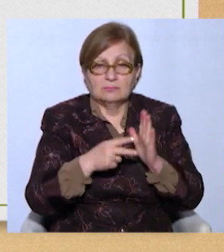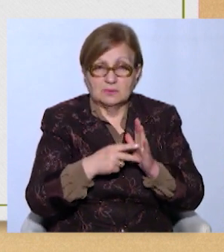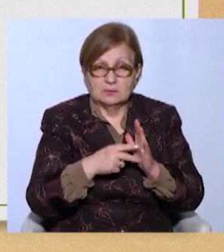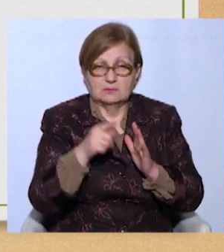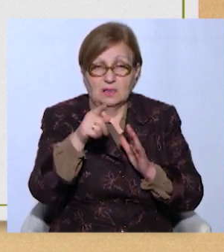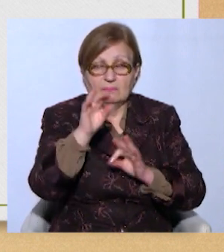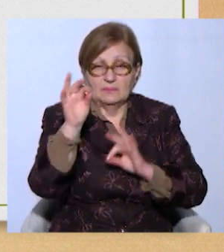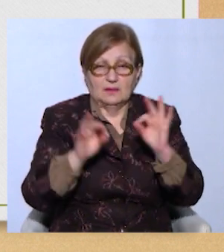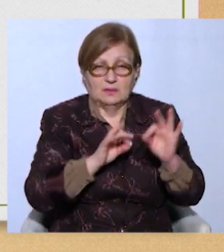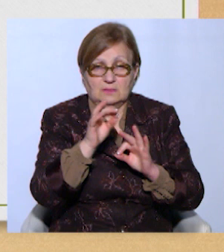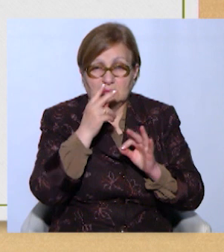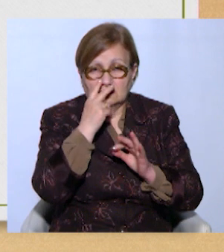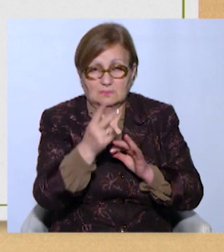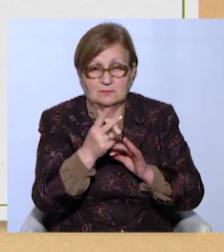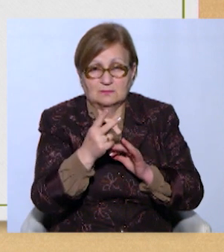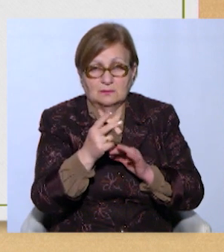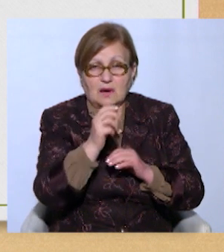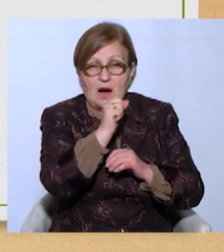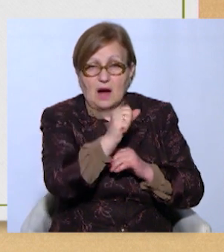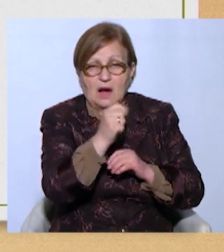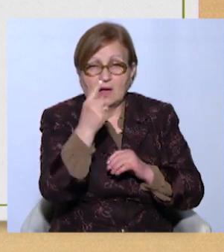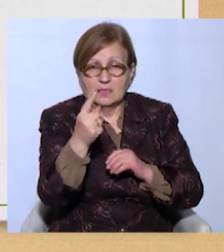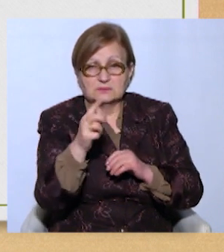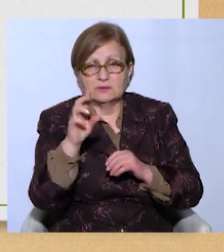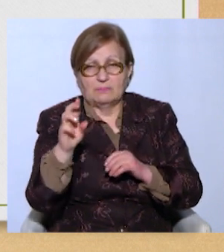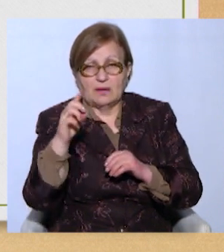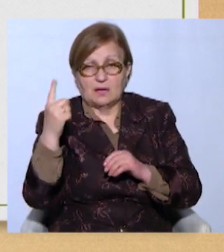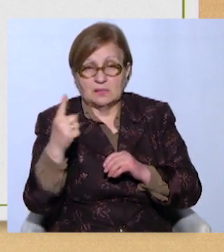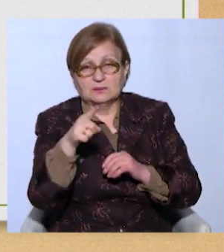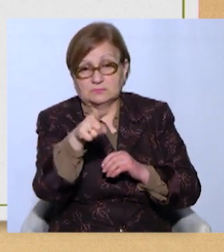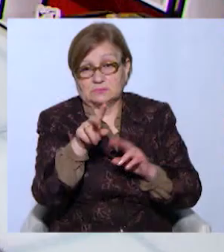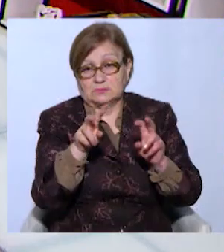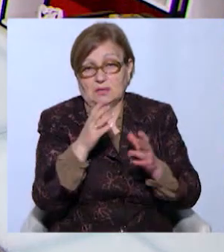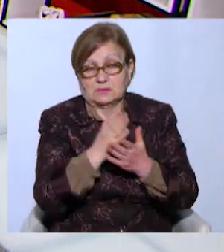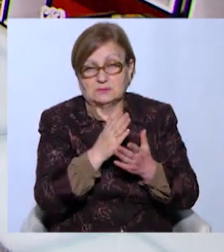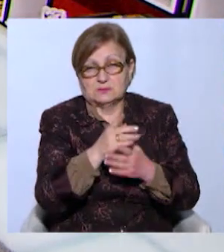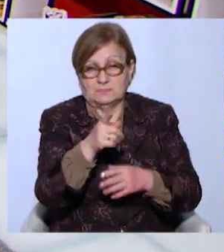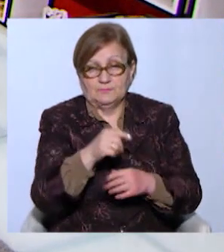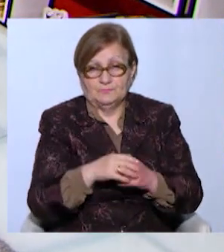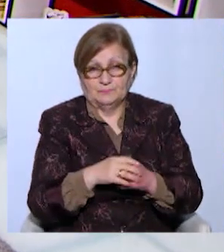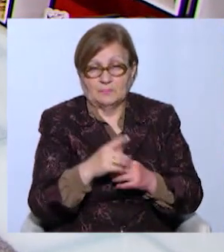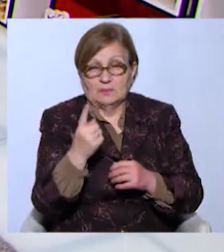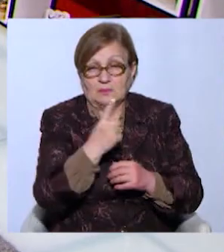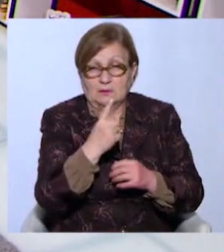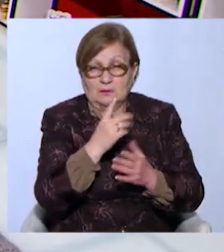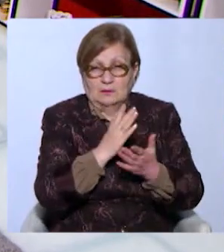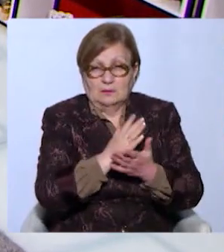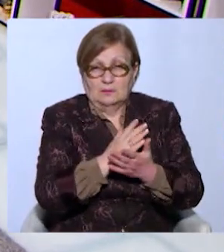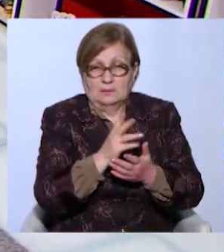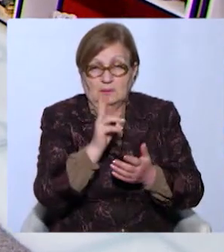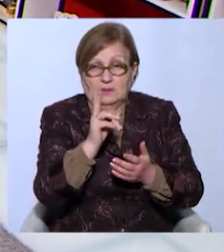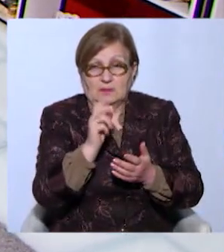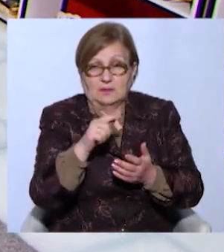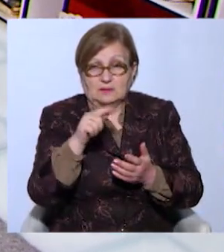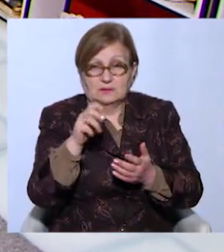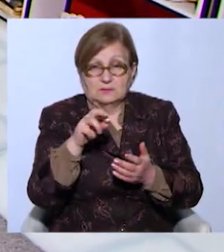ამ ნახაზე A1 და B1 სიდიდეებით არის აღნიშნული. პირველი ეს არის, რომ კათეტის